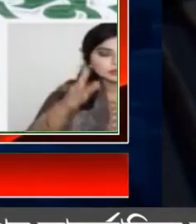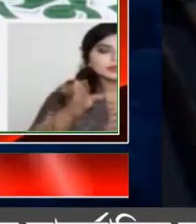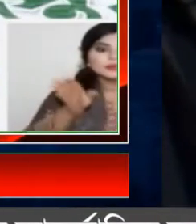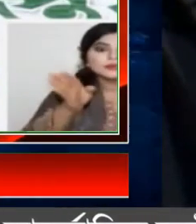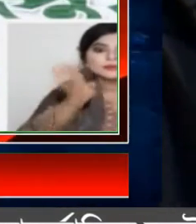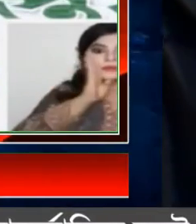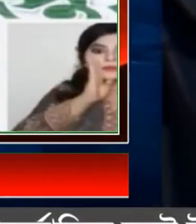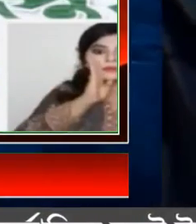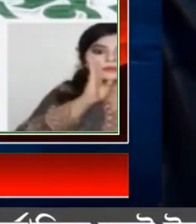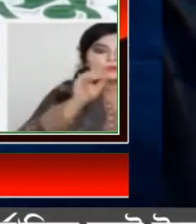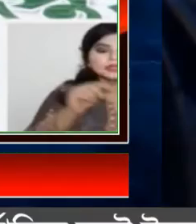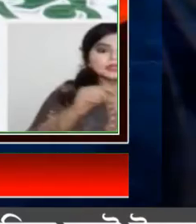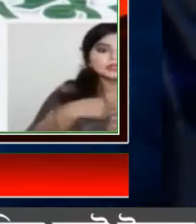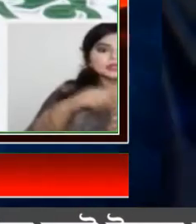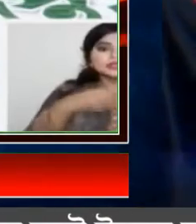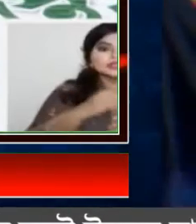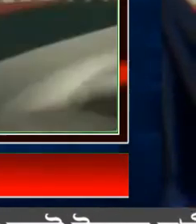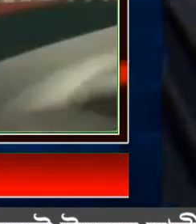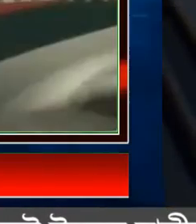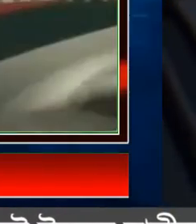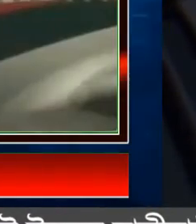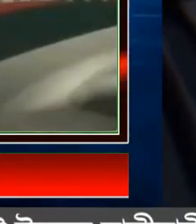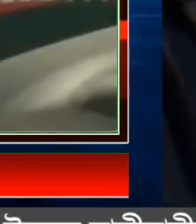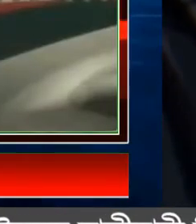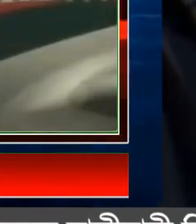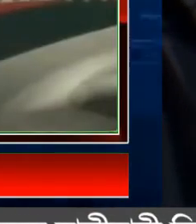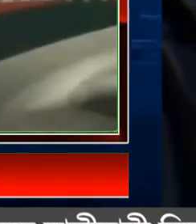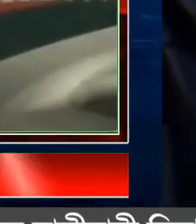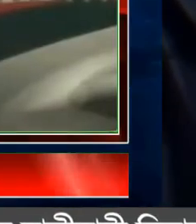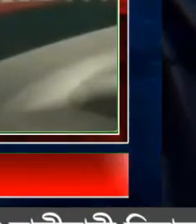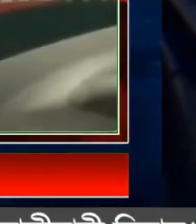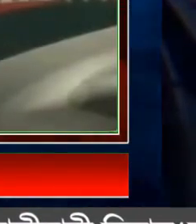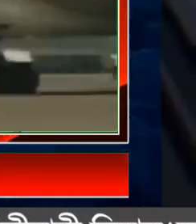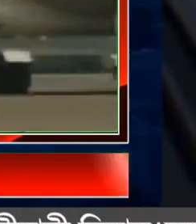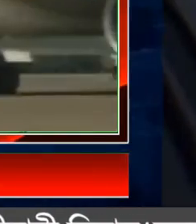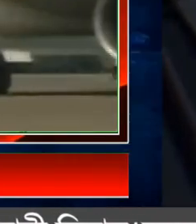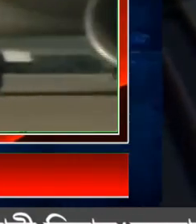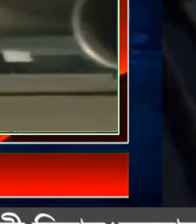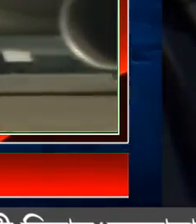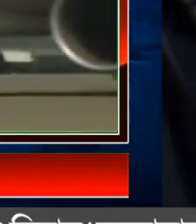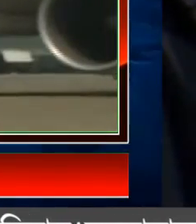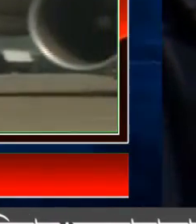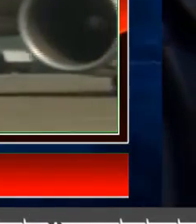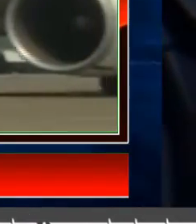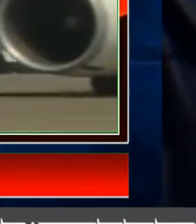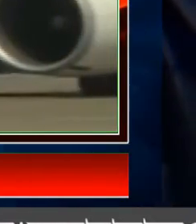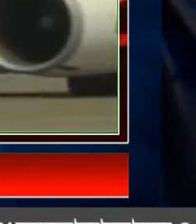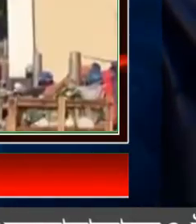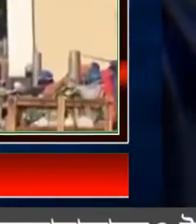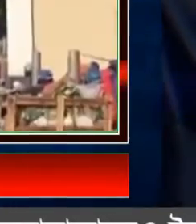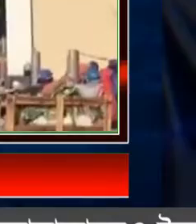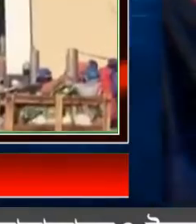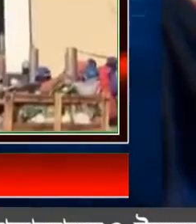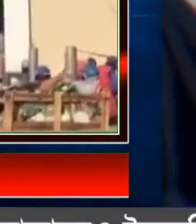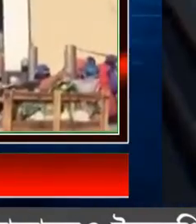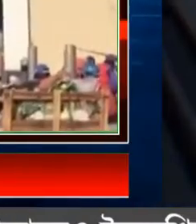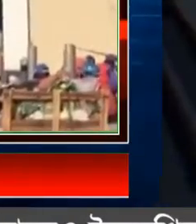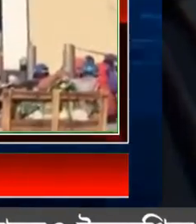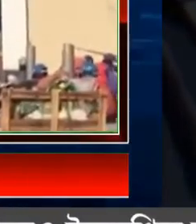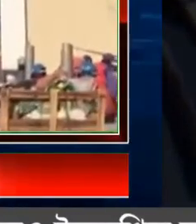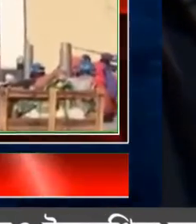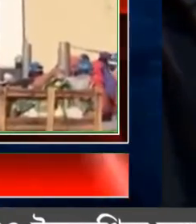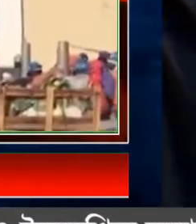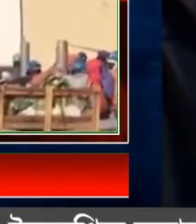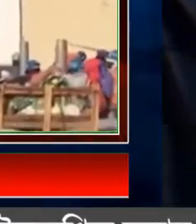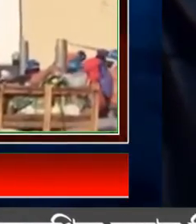সর্বোচ্চ আক্রান্তের দিনে মৃত্যুরও রেকর্ড। 86 দিন পর আন্তর্জাতিক রুটে উঠছে যাত্রীবাহী বিমান।